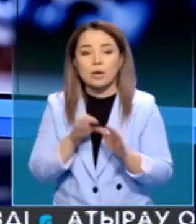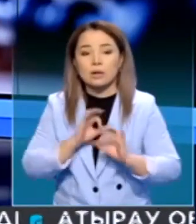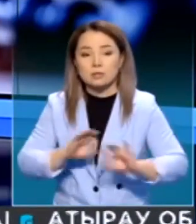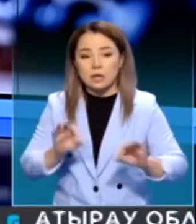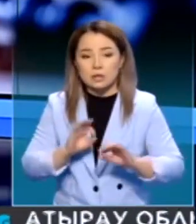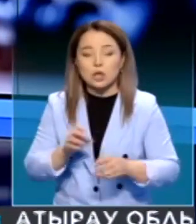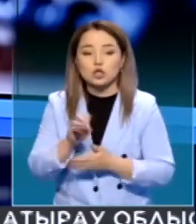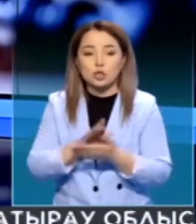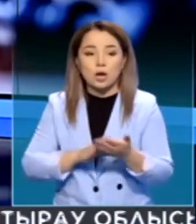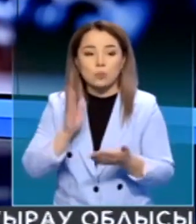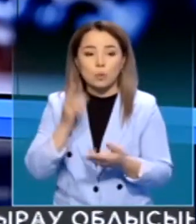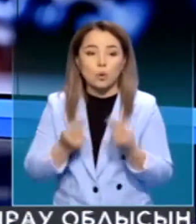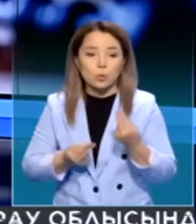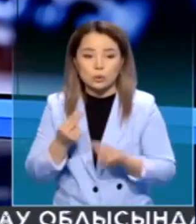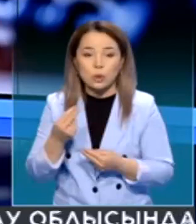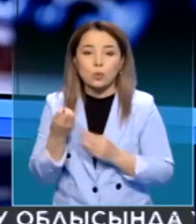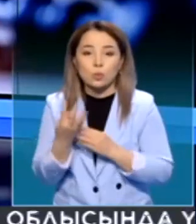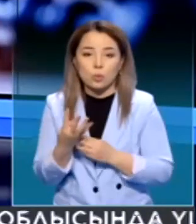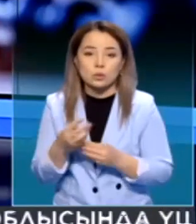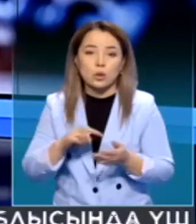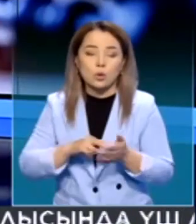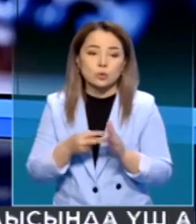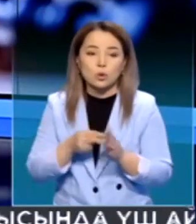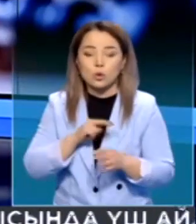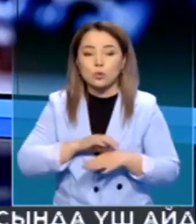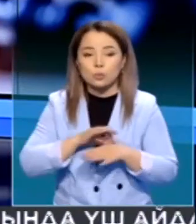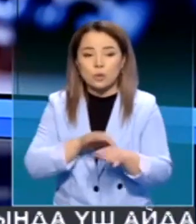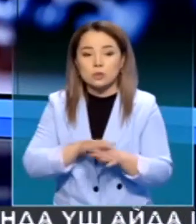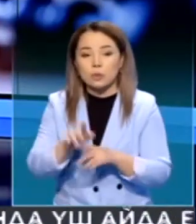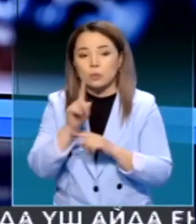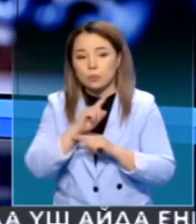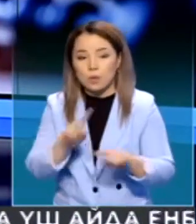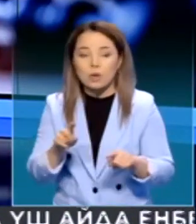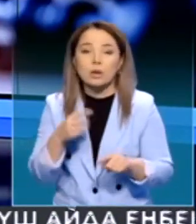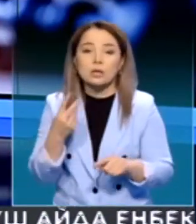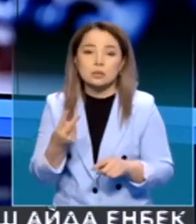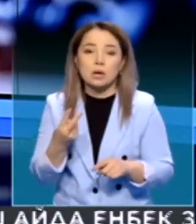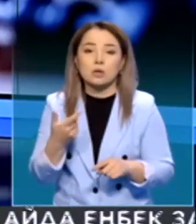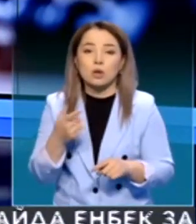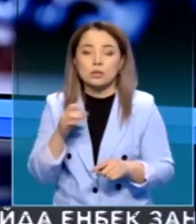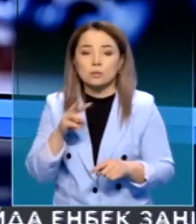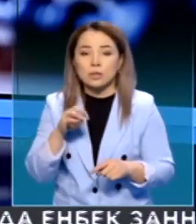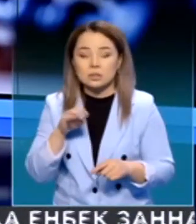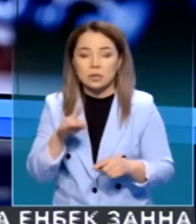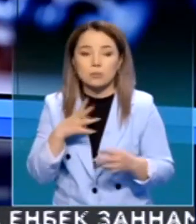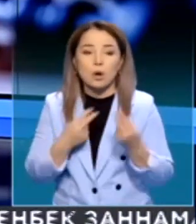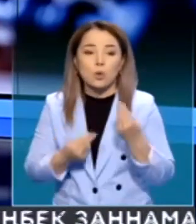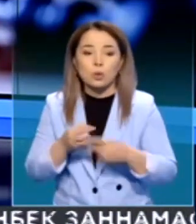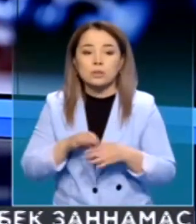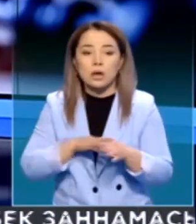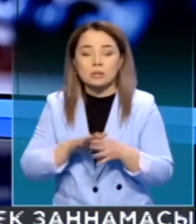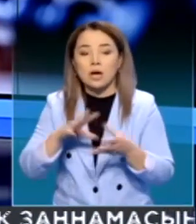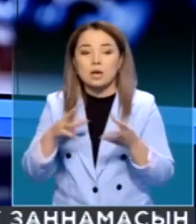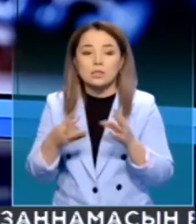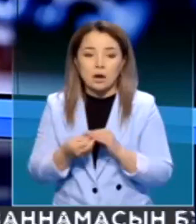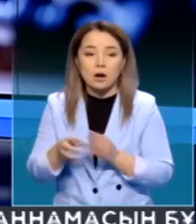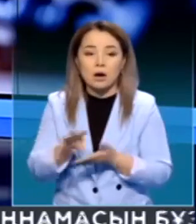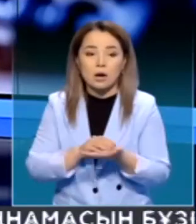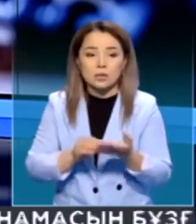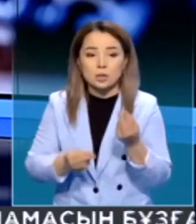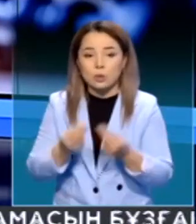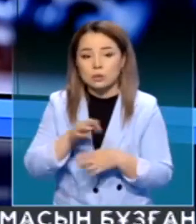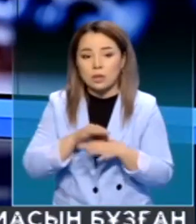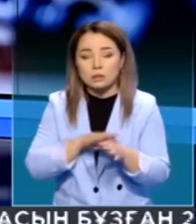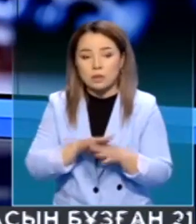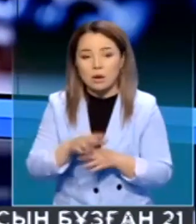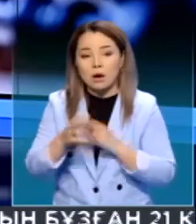ойын осылай жалғаса берсе, 14 турдың жоспары орындалмауы мүмкін. Өткені екі гроссмейстерде алдыңғы ойындардағы нәтижені қайталап жатыр.